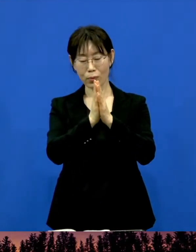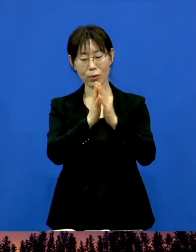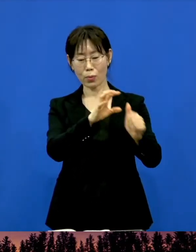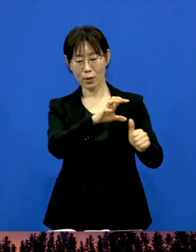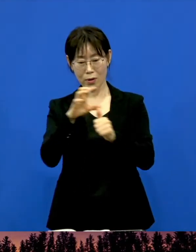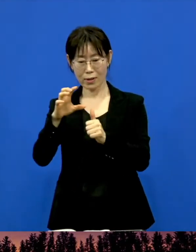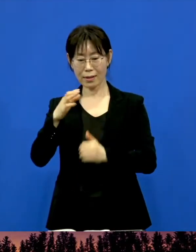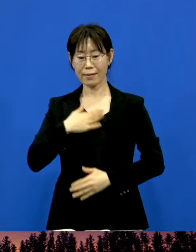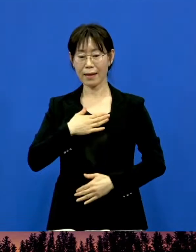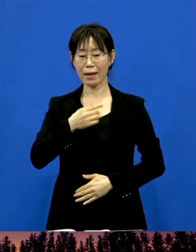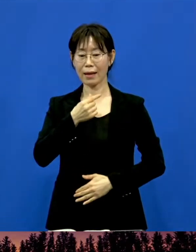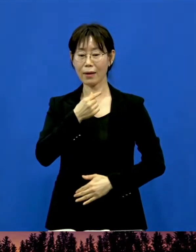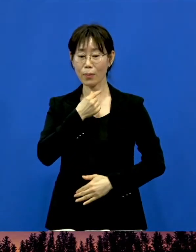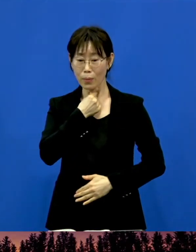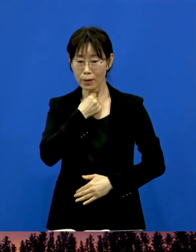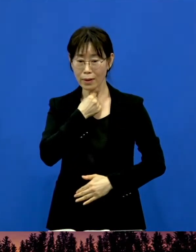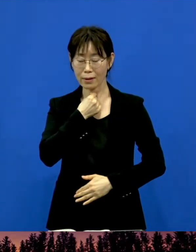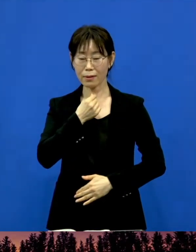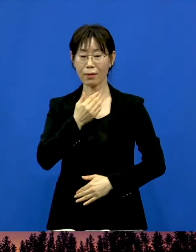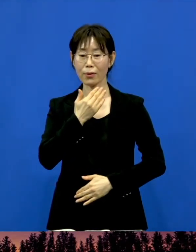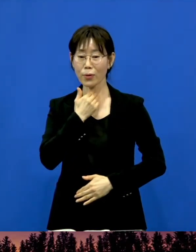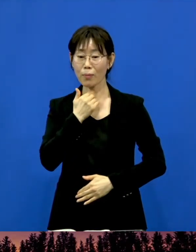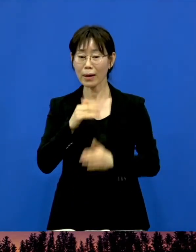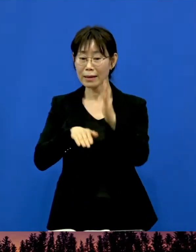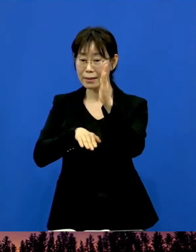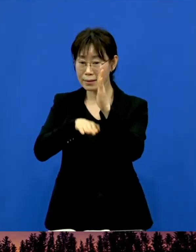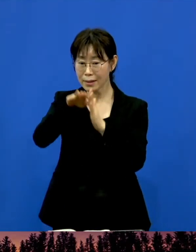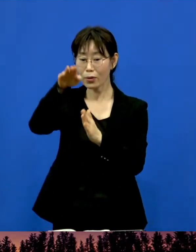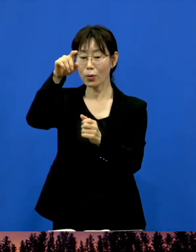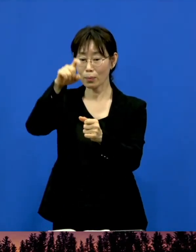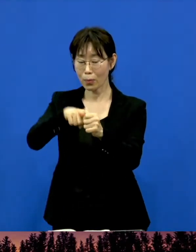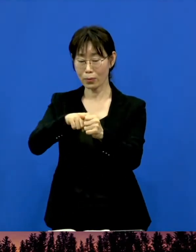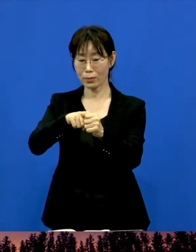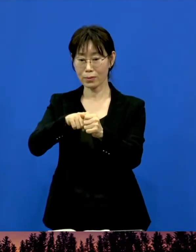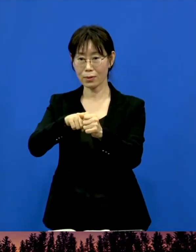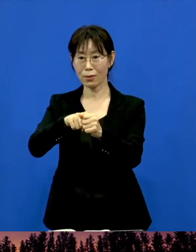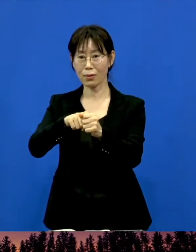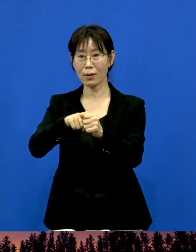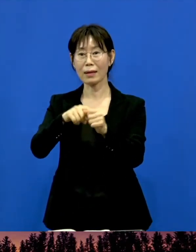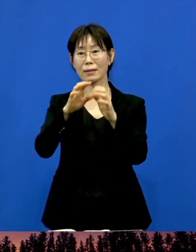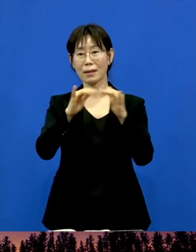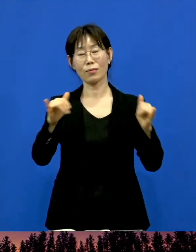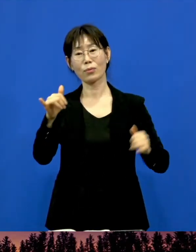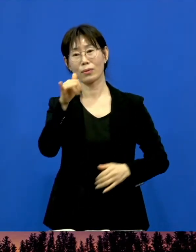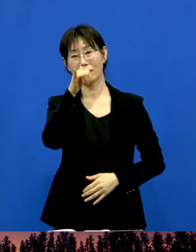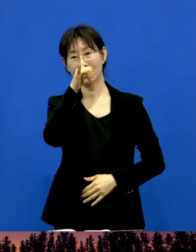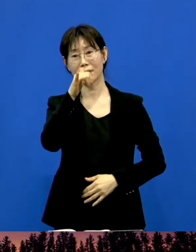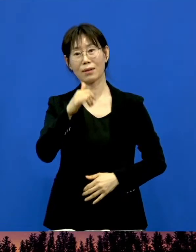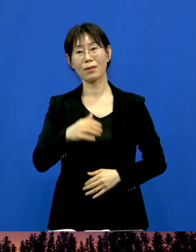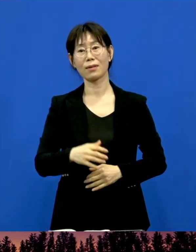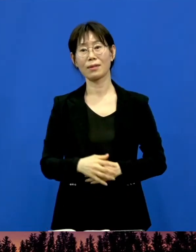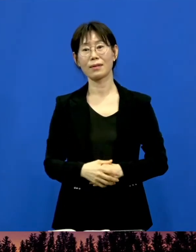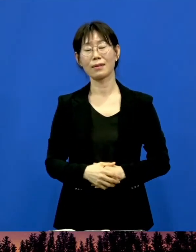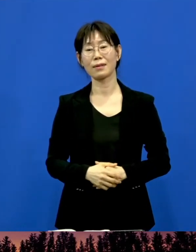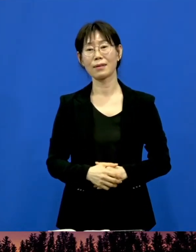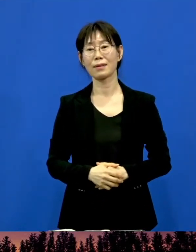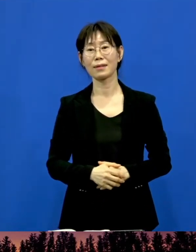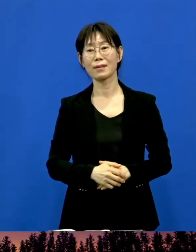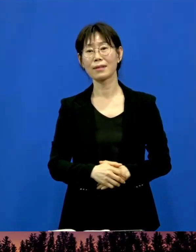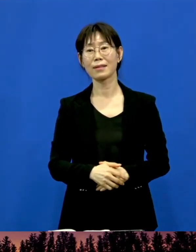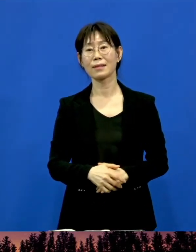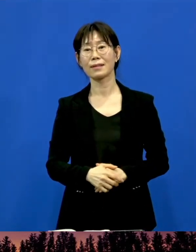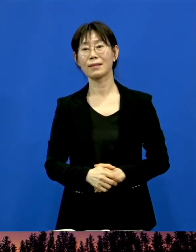수단으로 사용될 수가 있어요. 기도를 이용하면 하나님을 나중심적으로 움직이려고 하기가